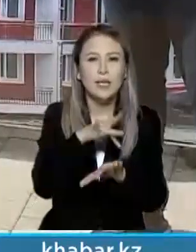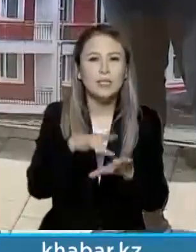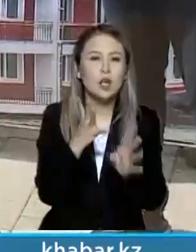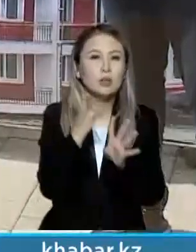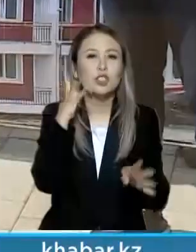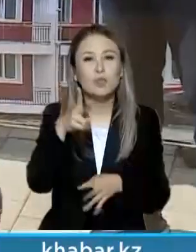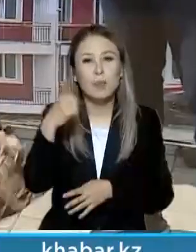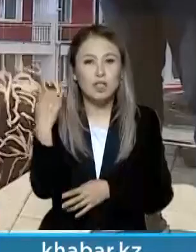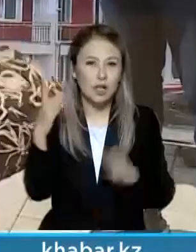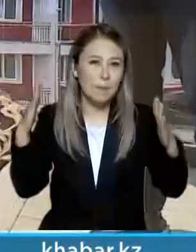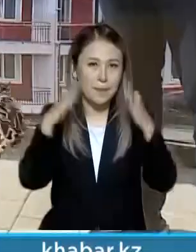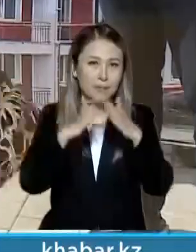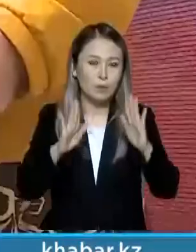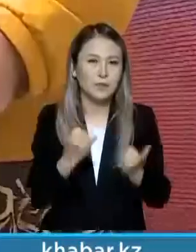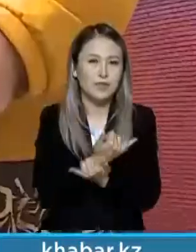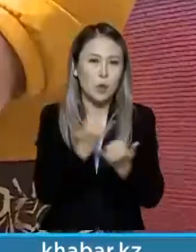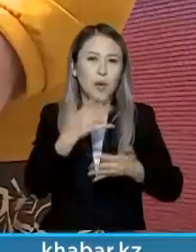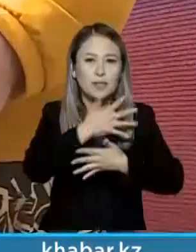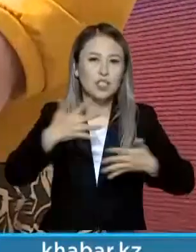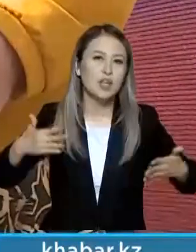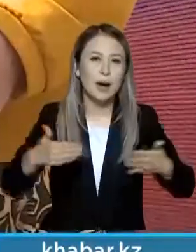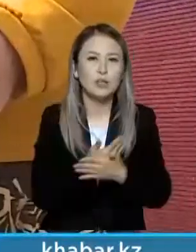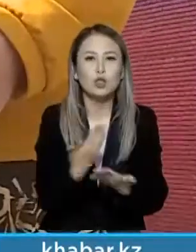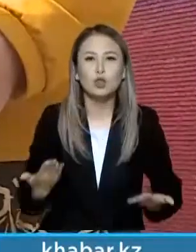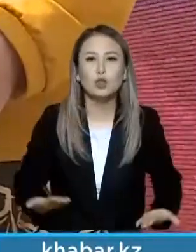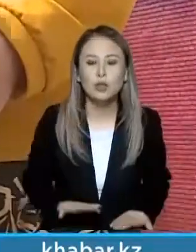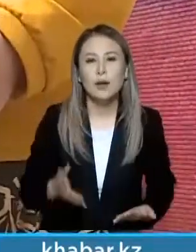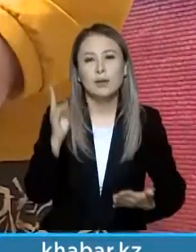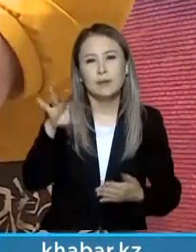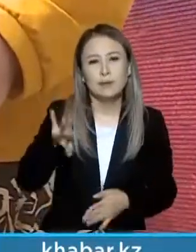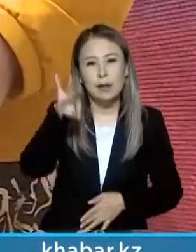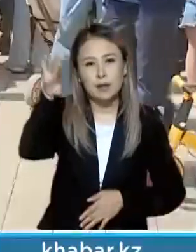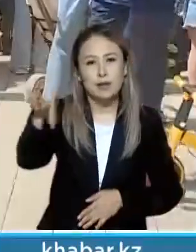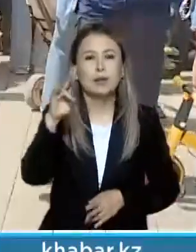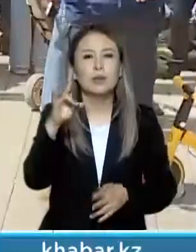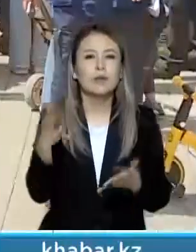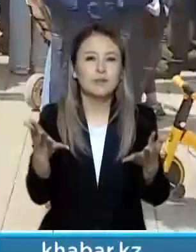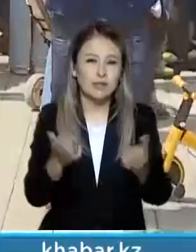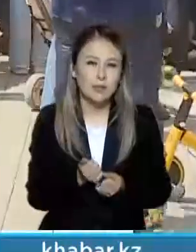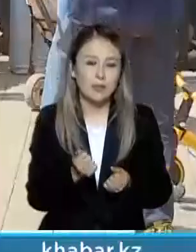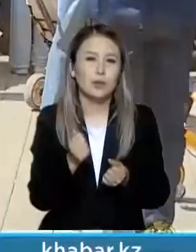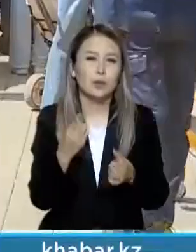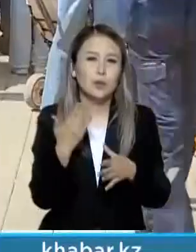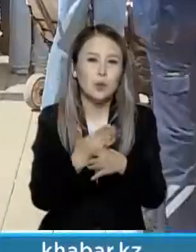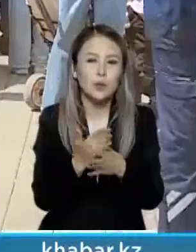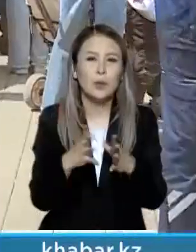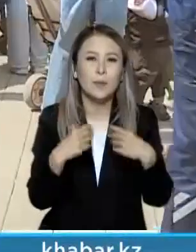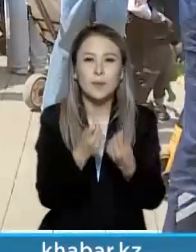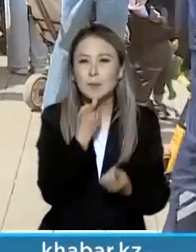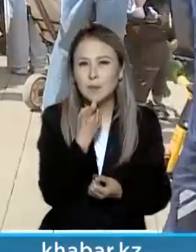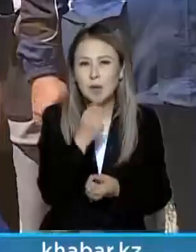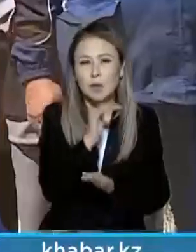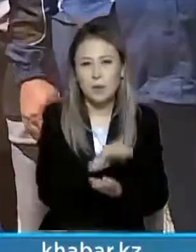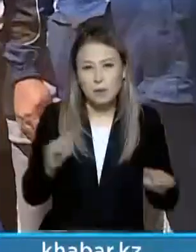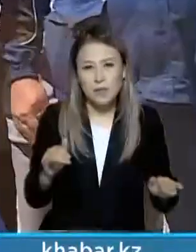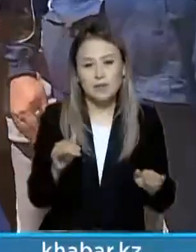тұрған 21 шаңырақ баспаналы болды. Көпқабатты жаңа тұрғын үйден пәтер кілтін алғандар қатарында халықтың әлеуметтік осал топ